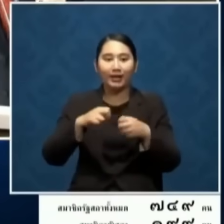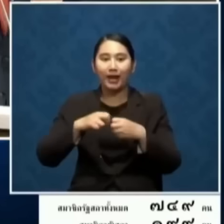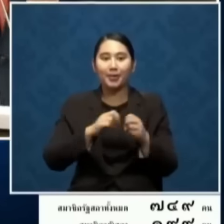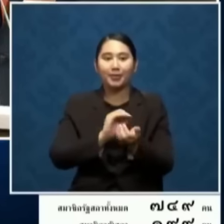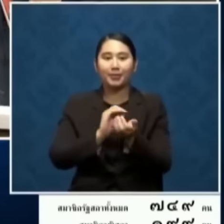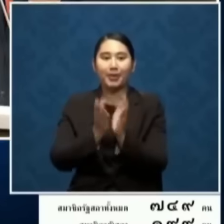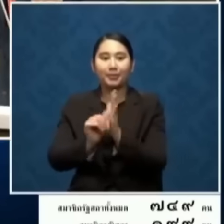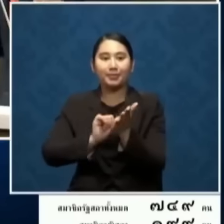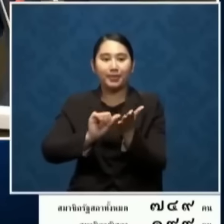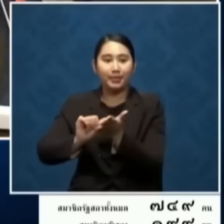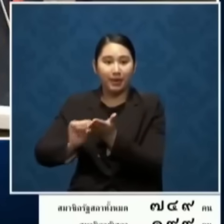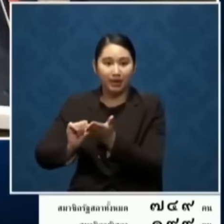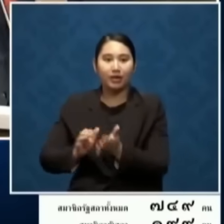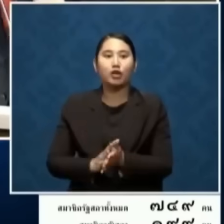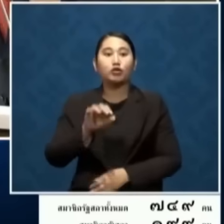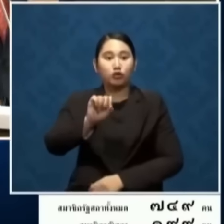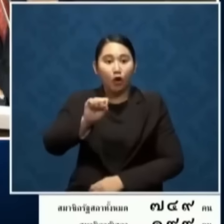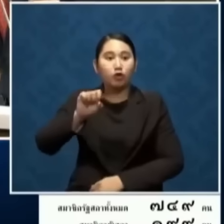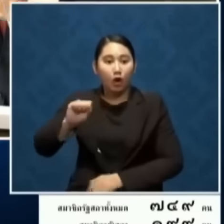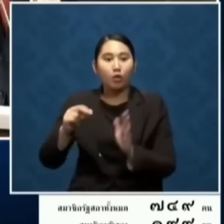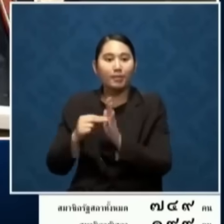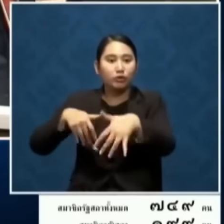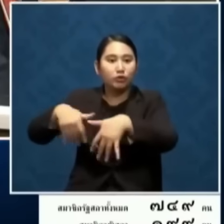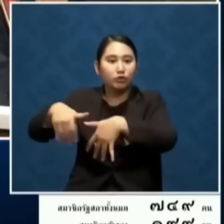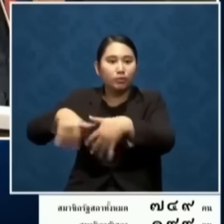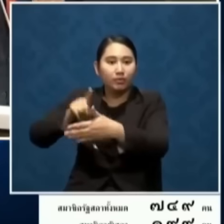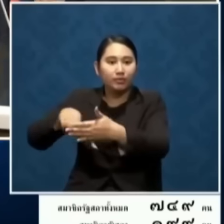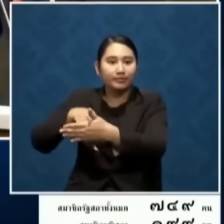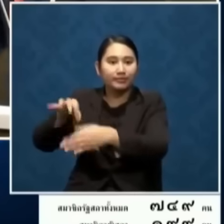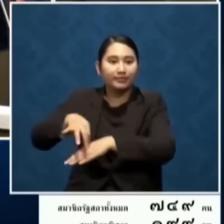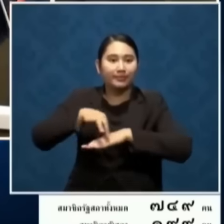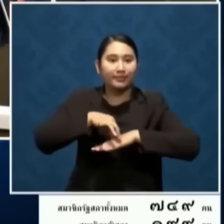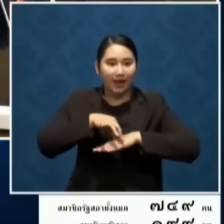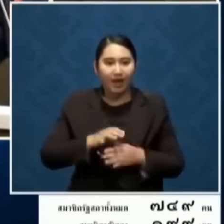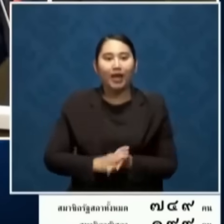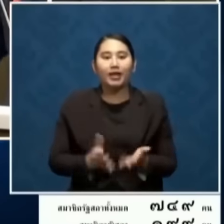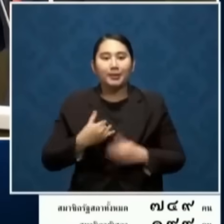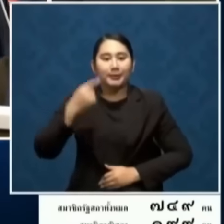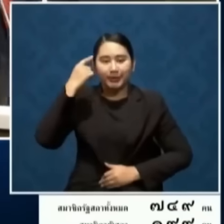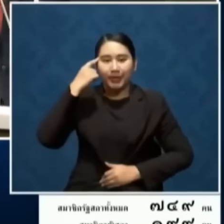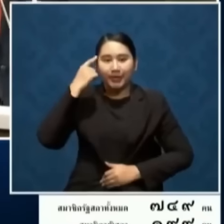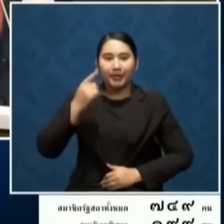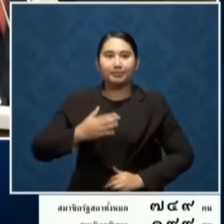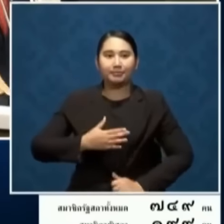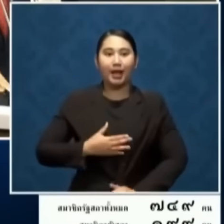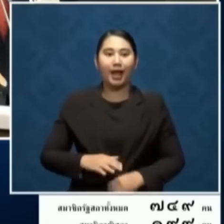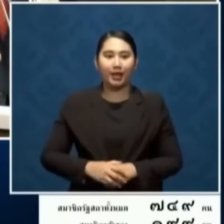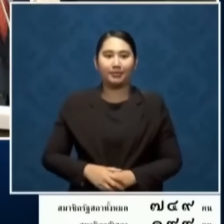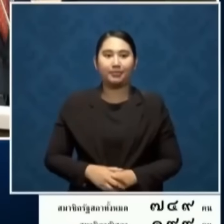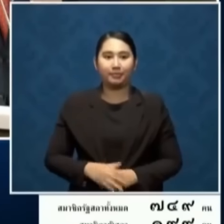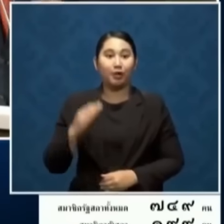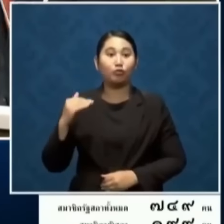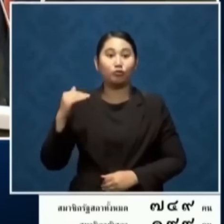ร์กสหรัฐอเมริกาตนเองต้องการเป็นผู้นำของประชาชนไปบอกชาวโลกว่าประเทศไทยพร้อมแล้วประเทศไทย